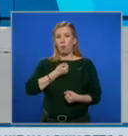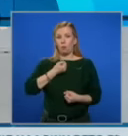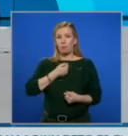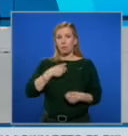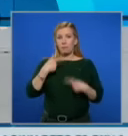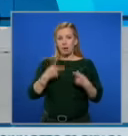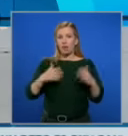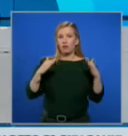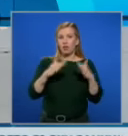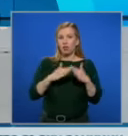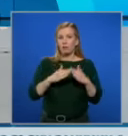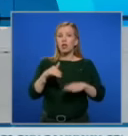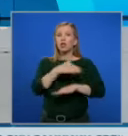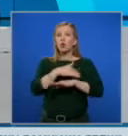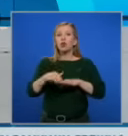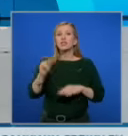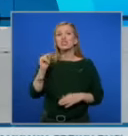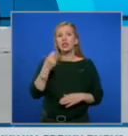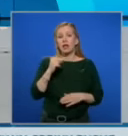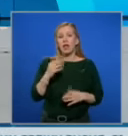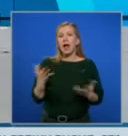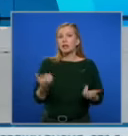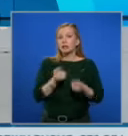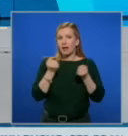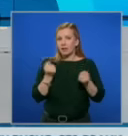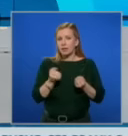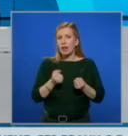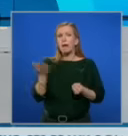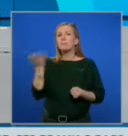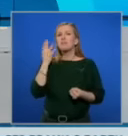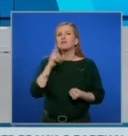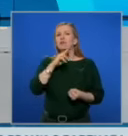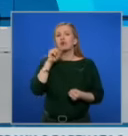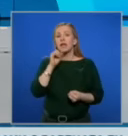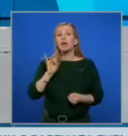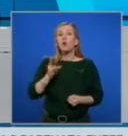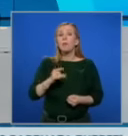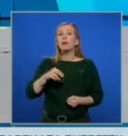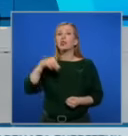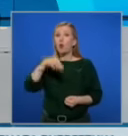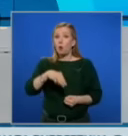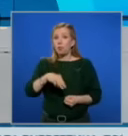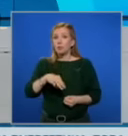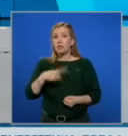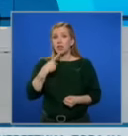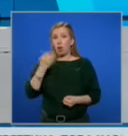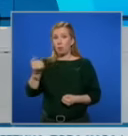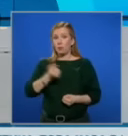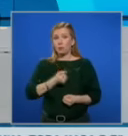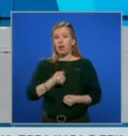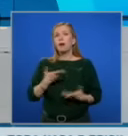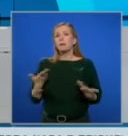Черковна. За убийството е задържан бившият полицай Румен Тонев, който е съсед на жертвата. Най-вероятен мотив за престъплението